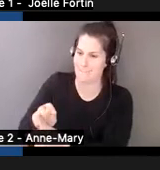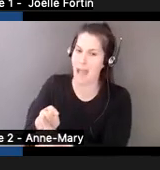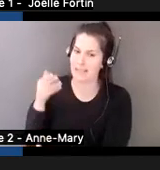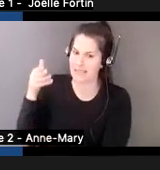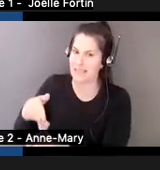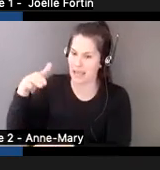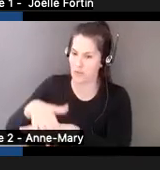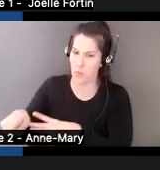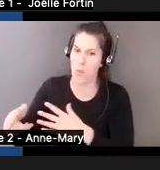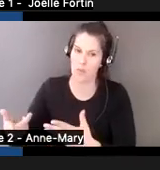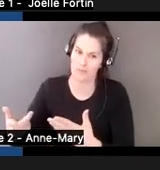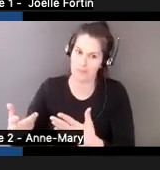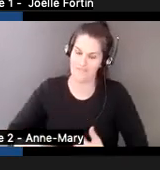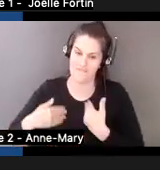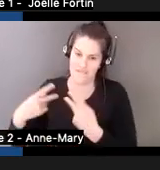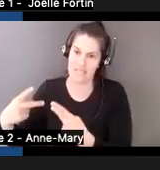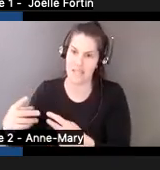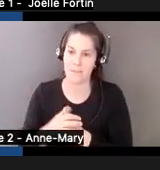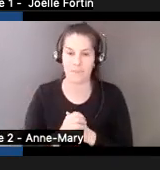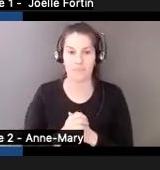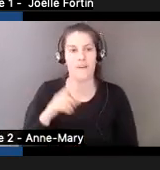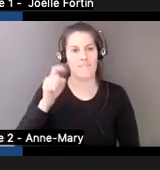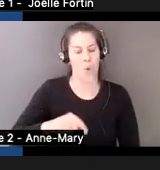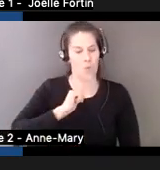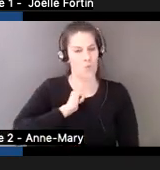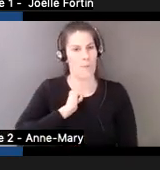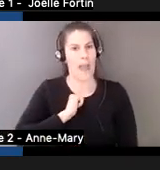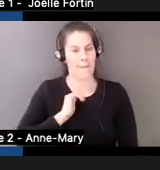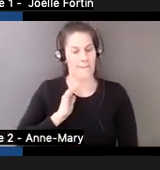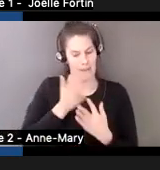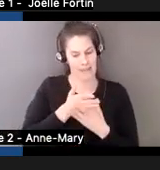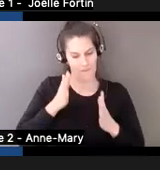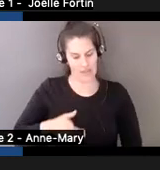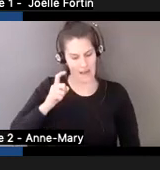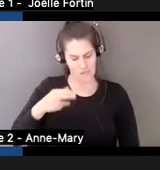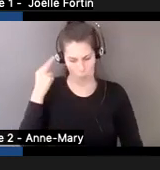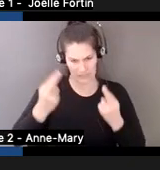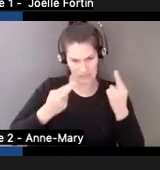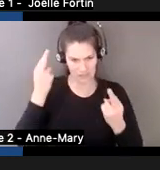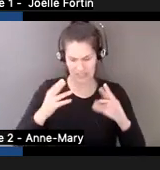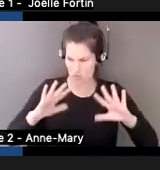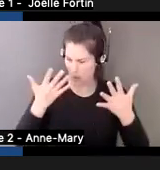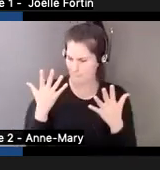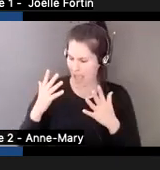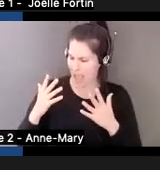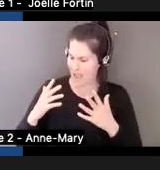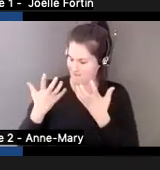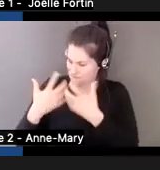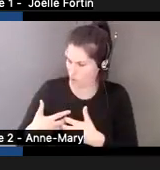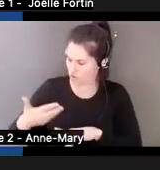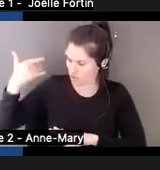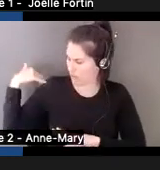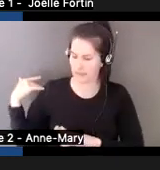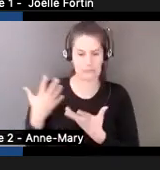C'est à nous de repenser notre approche parce qu'on ne peut plus continuer à fonctionner comme nous fonctionnons aujourd'hui par rapport